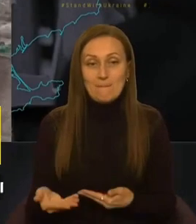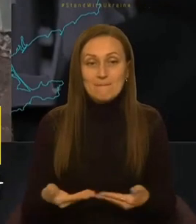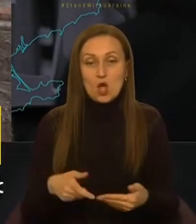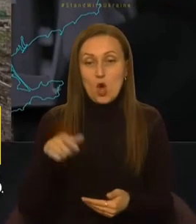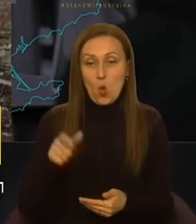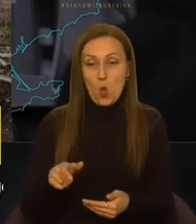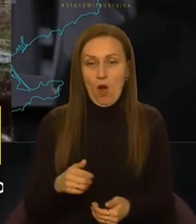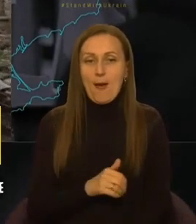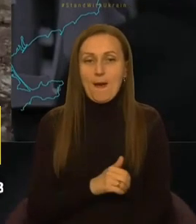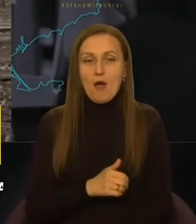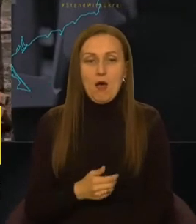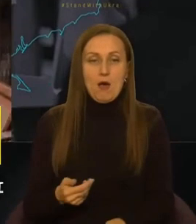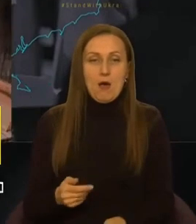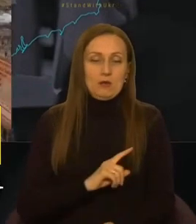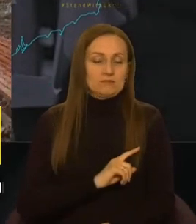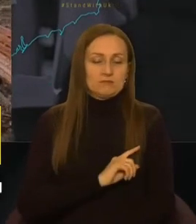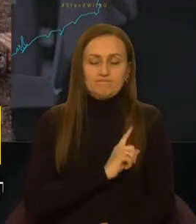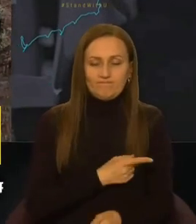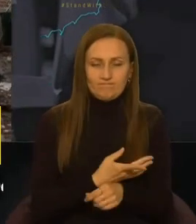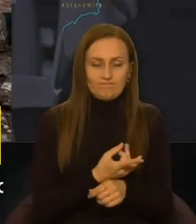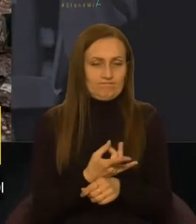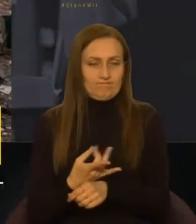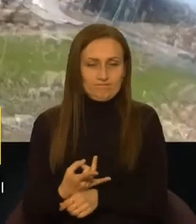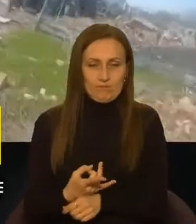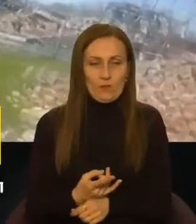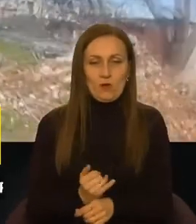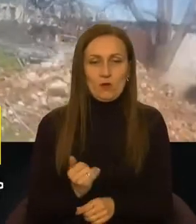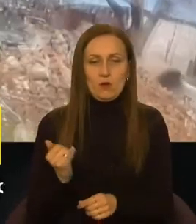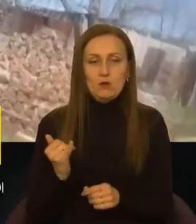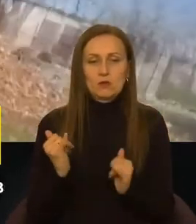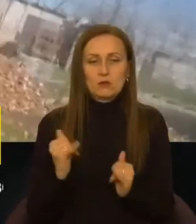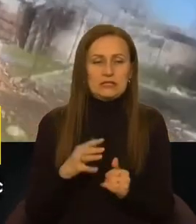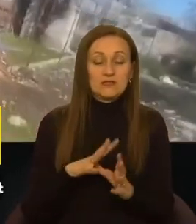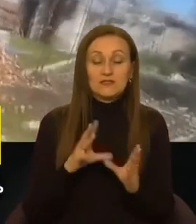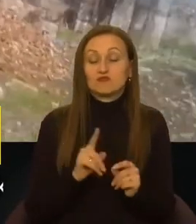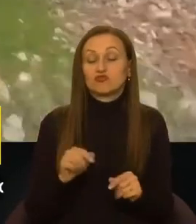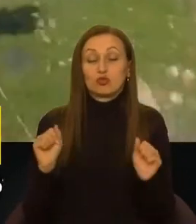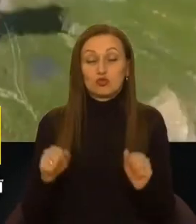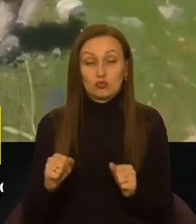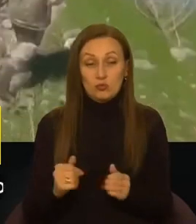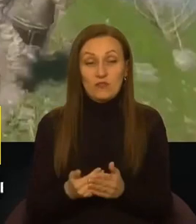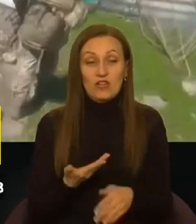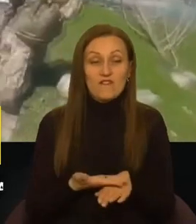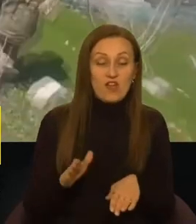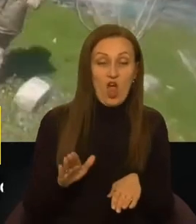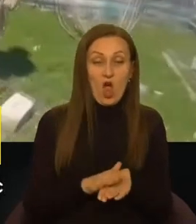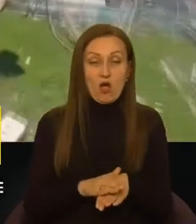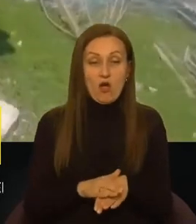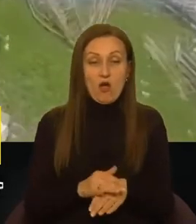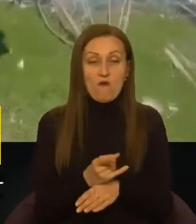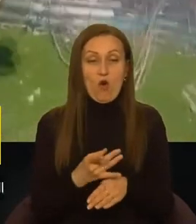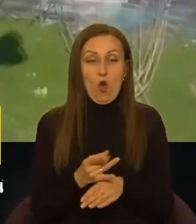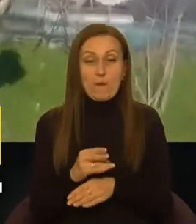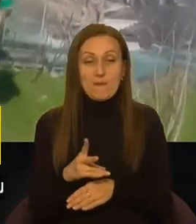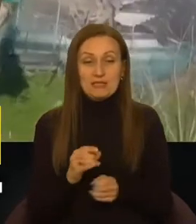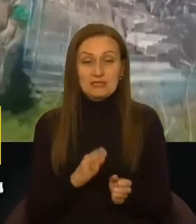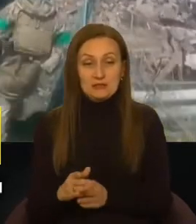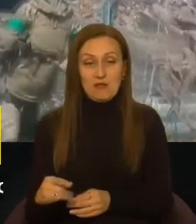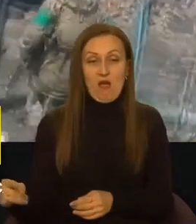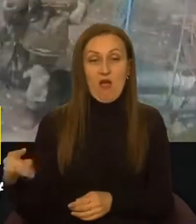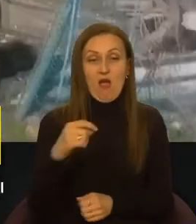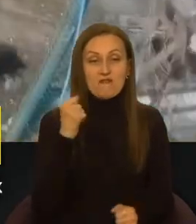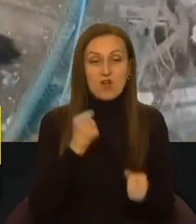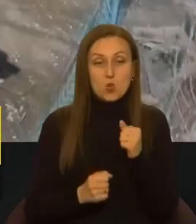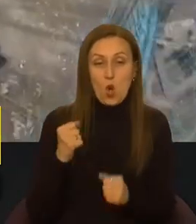піхотинців, а з безжальним вогнем їхньої артилерії, а поливають всім чим завгодно, від важких вогнеметних систем,